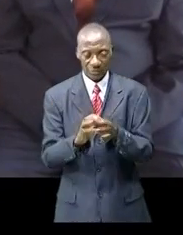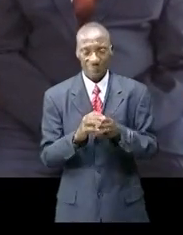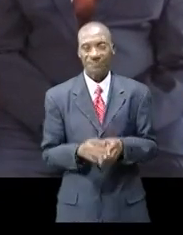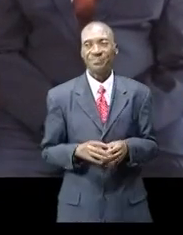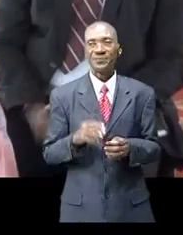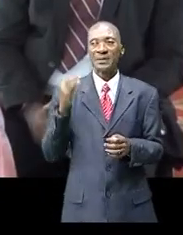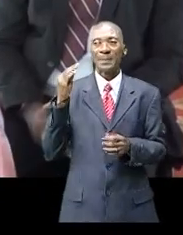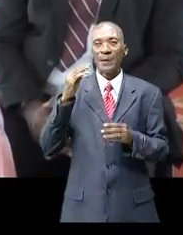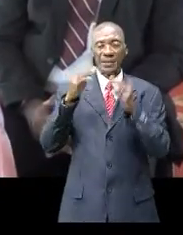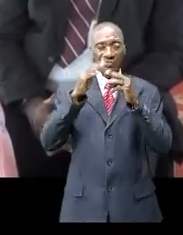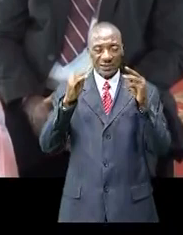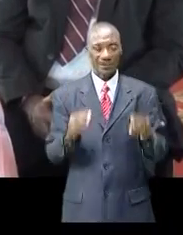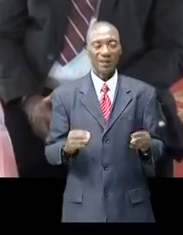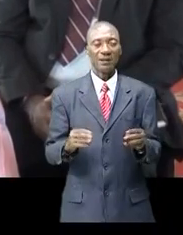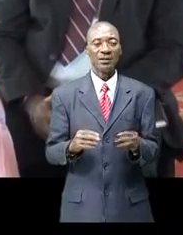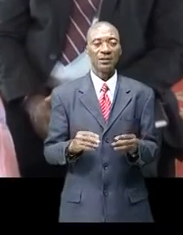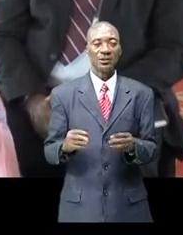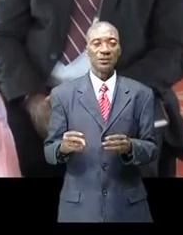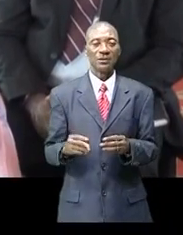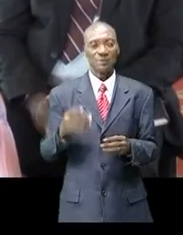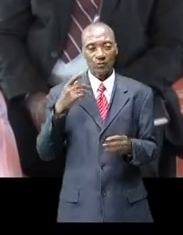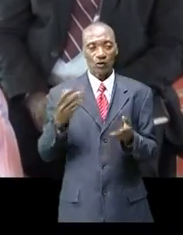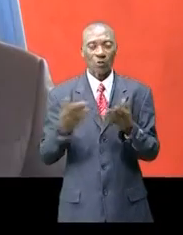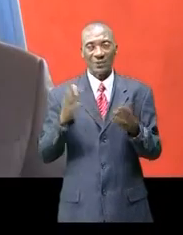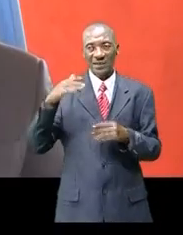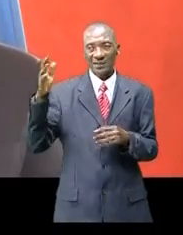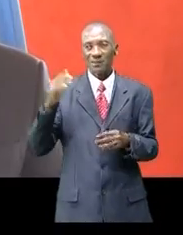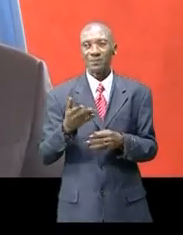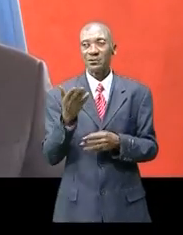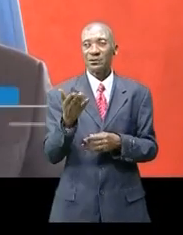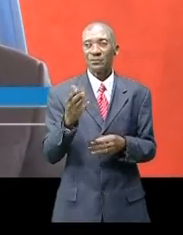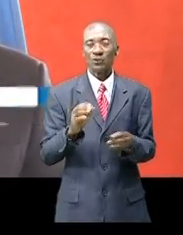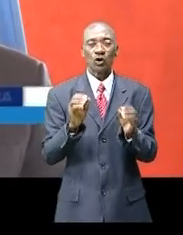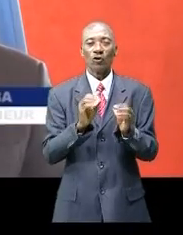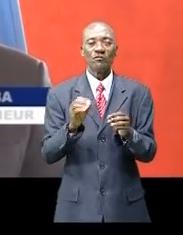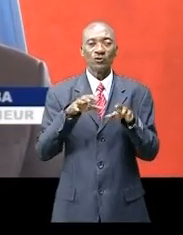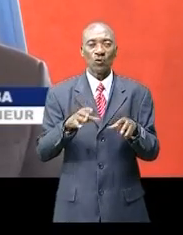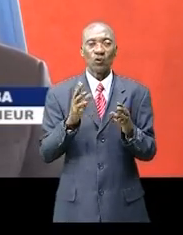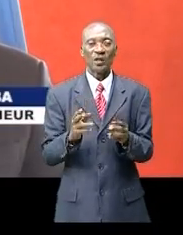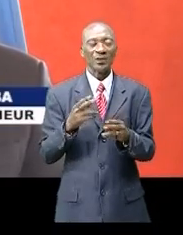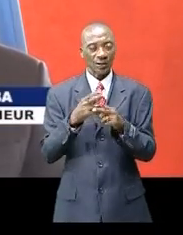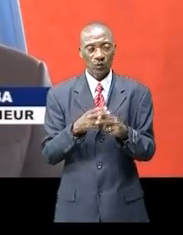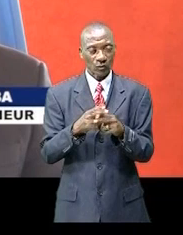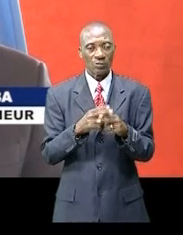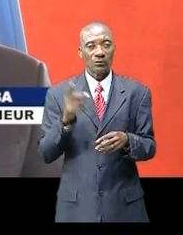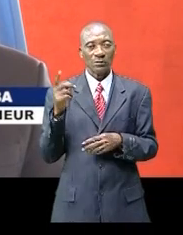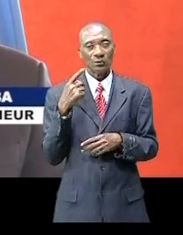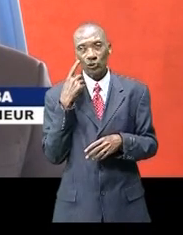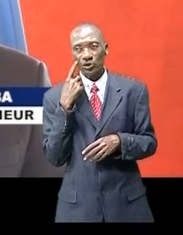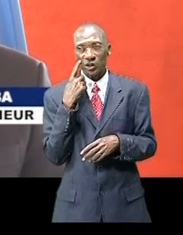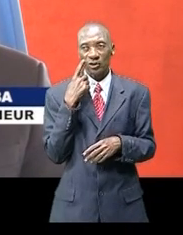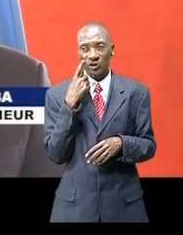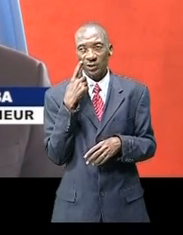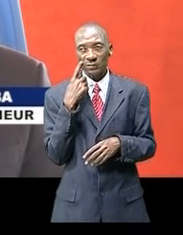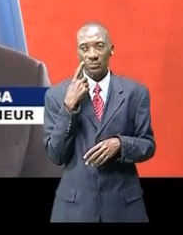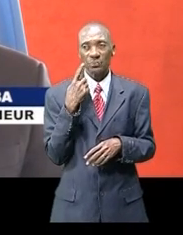extérieur exhorte l'Office congolais de contrôle à chercher sans désemparer la réalisation optimale